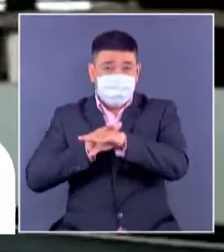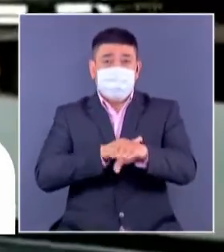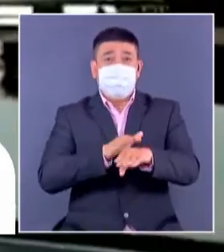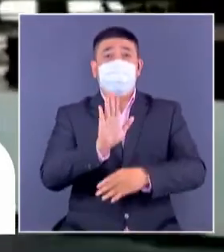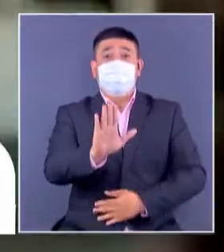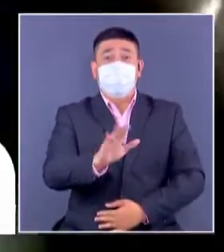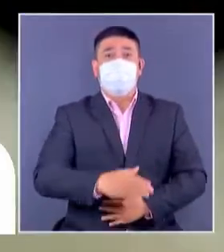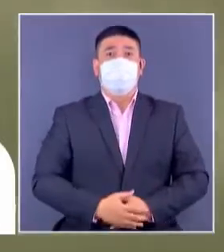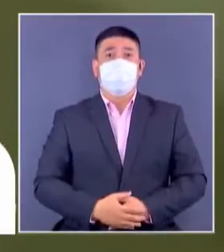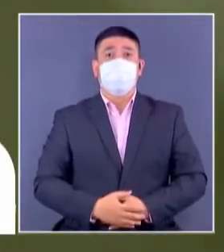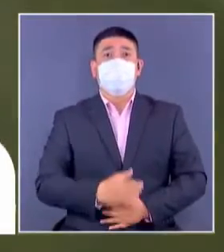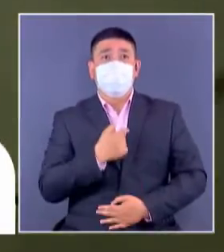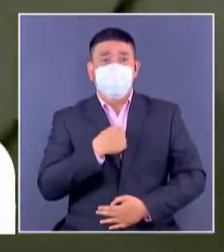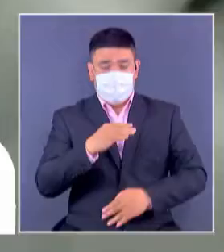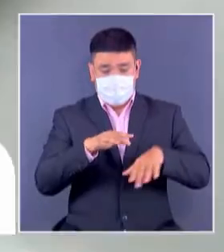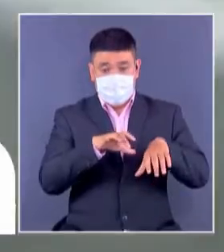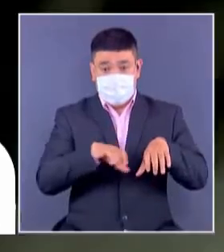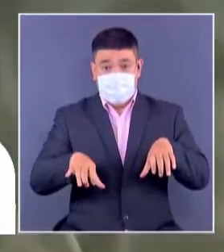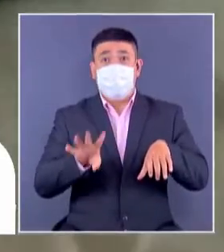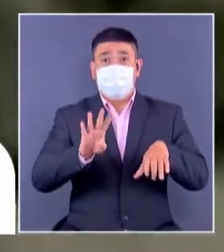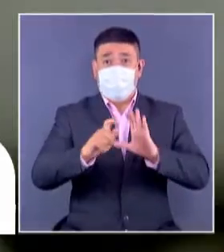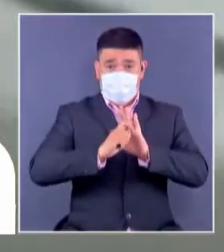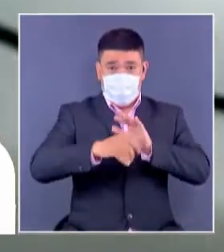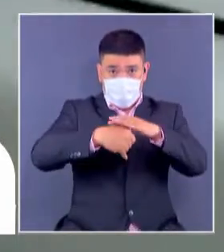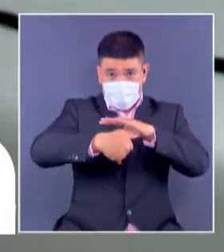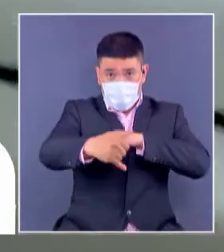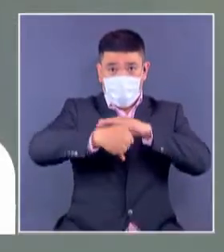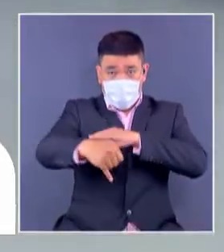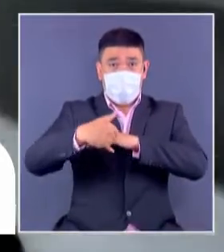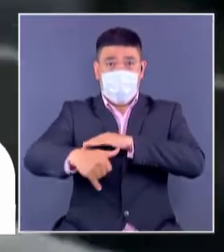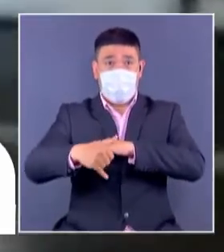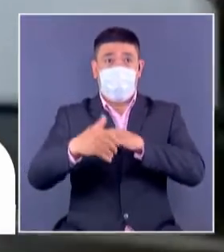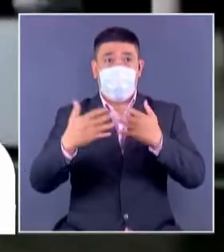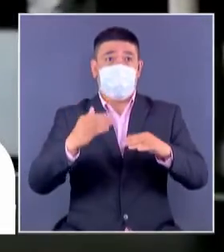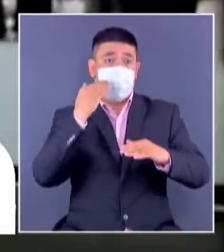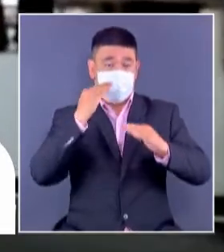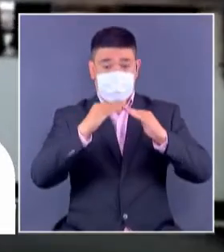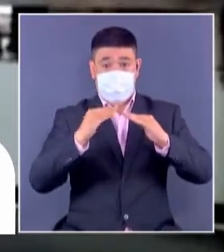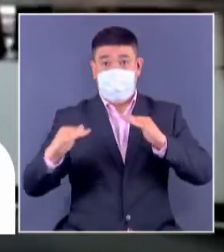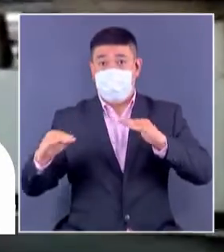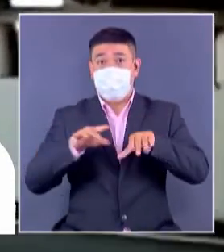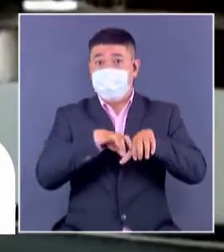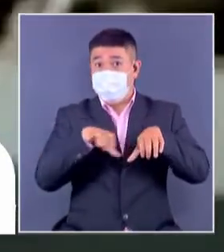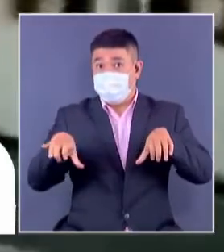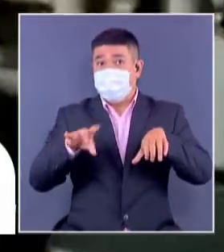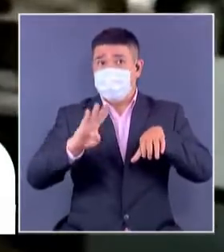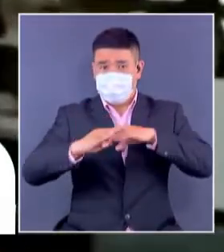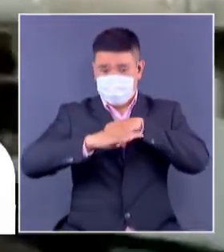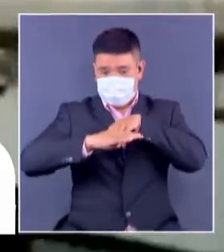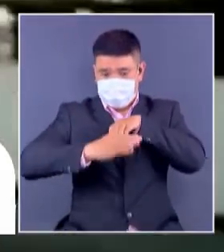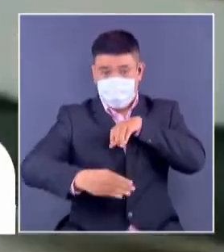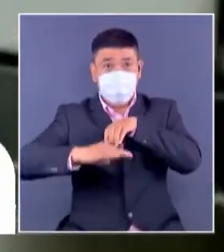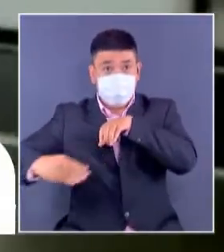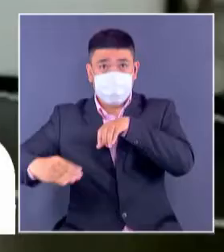อกคนในบ้านที่อยู่ทั้ง4หลังนี้ครับให้ออกมานะครับแล้วจากนั้นชายคาของบ้านทั้ง4หลังเลยครับมันก็ร่วงพรว